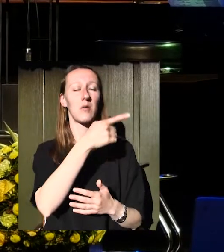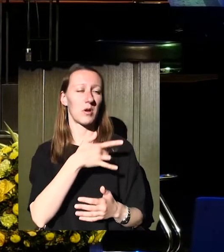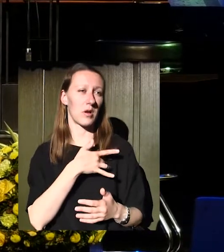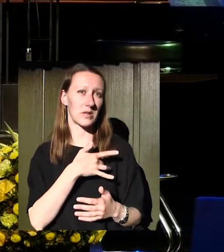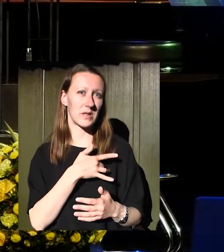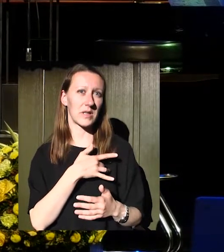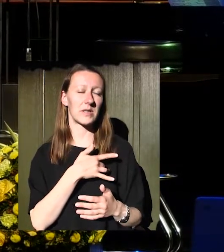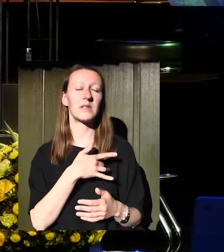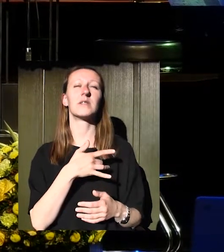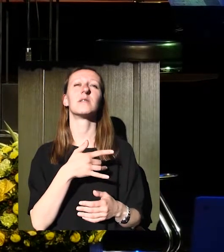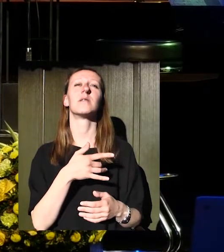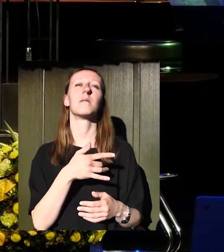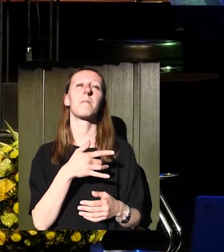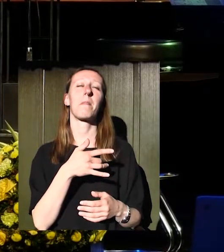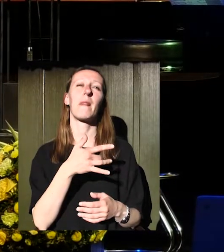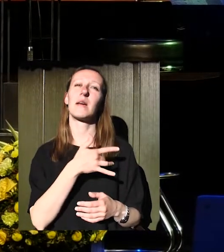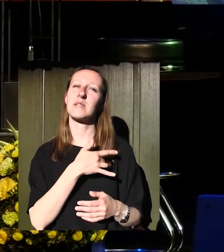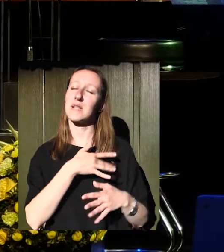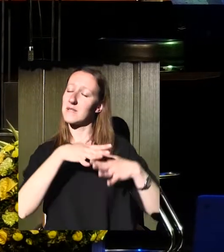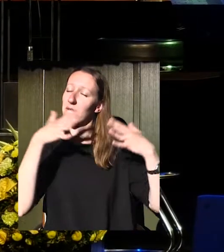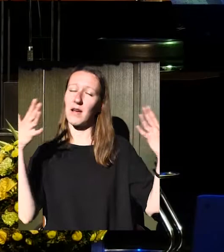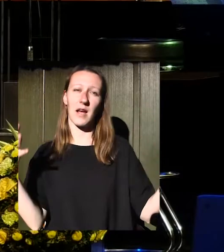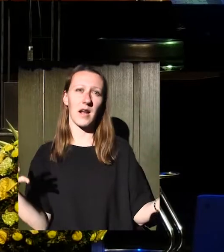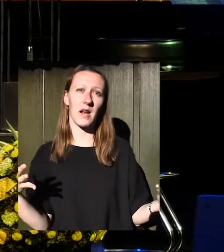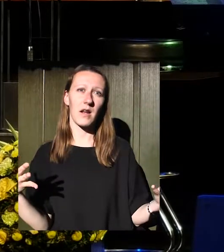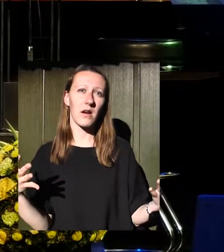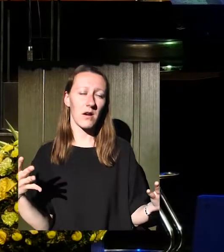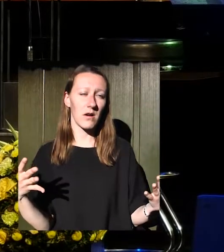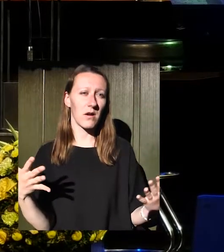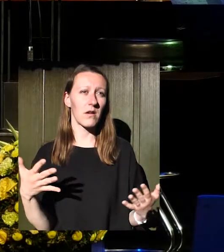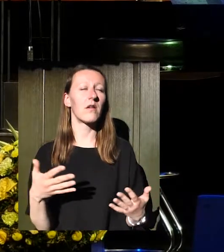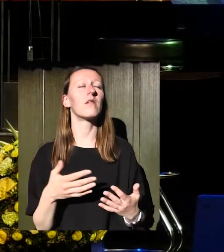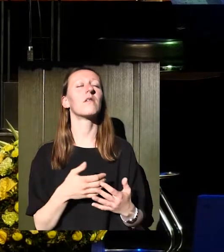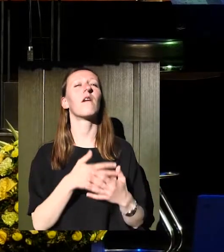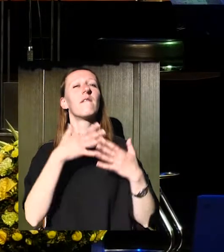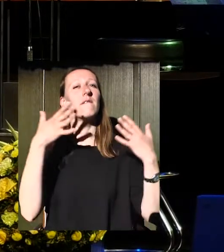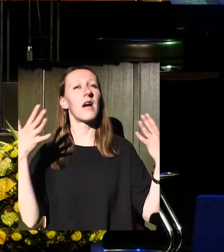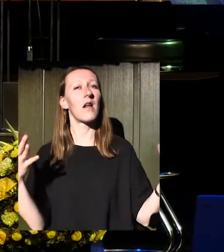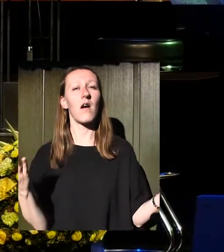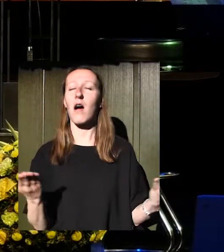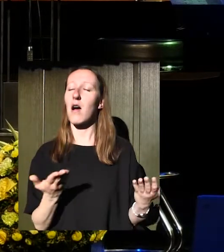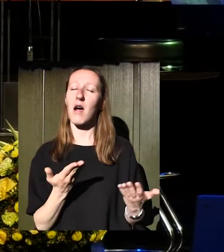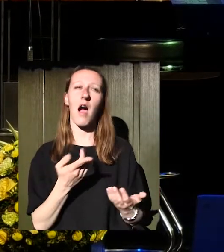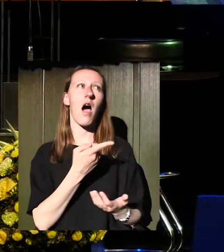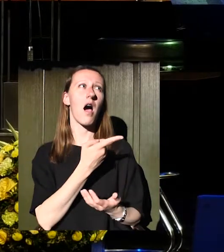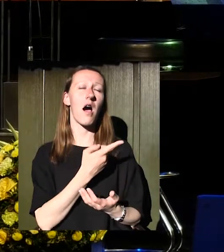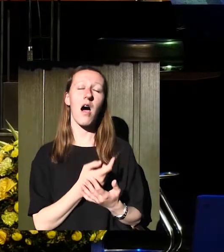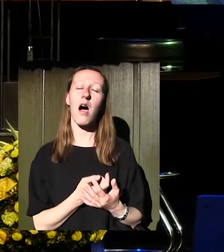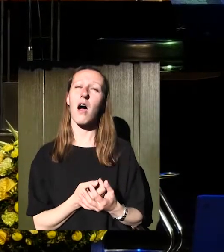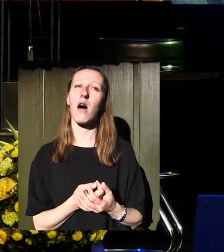Lì c'è un cuore grande. grande come